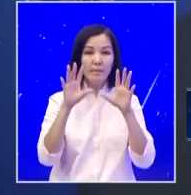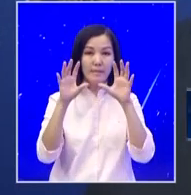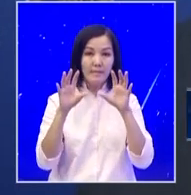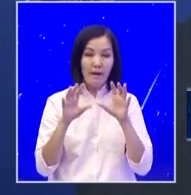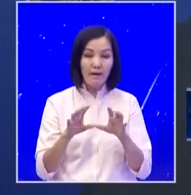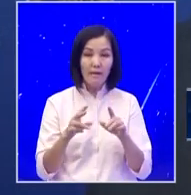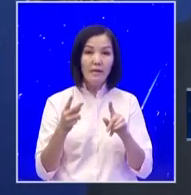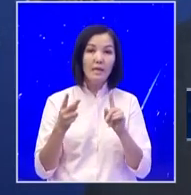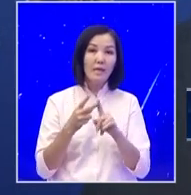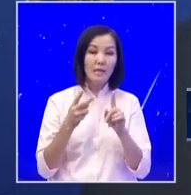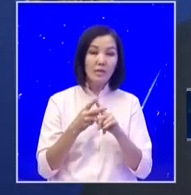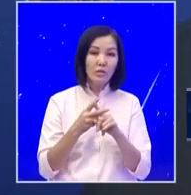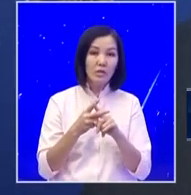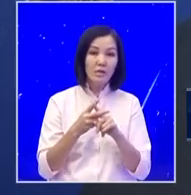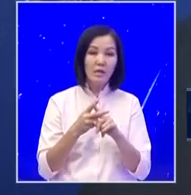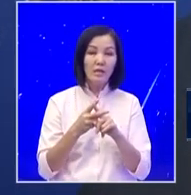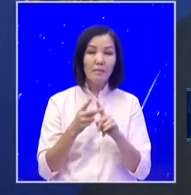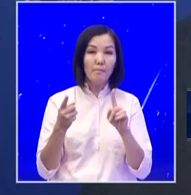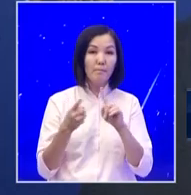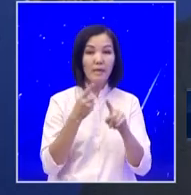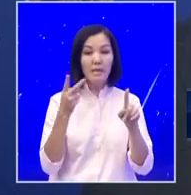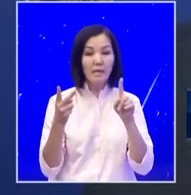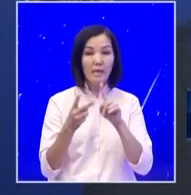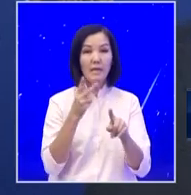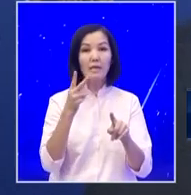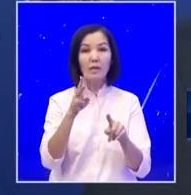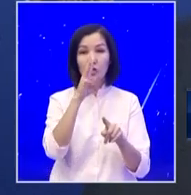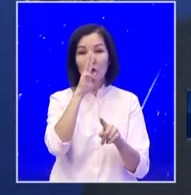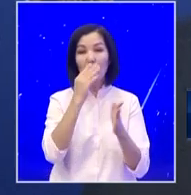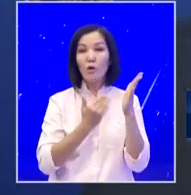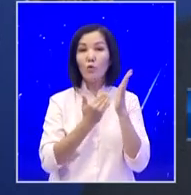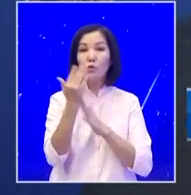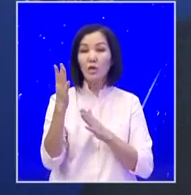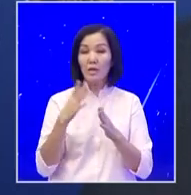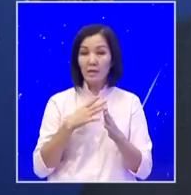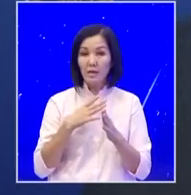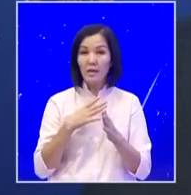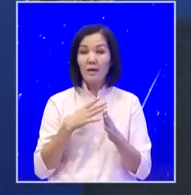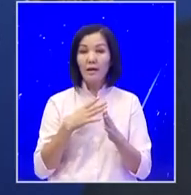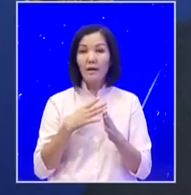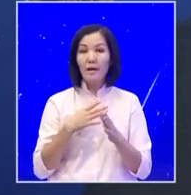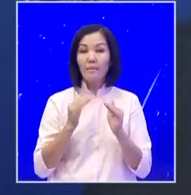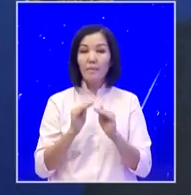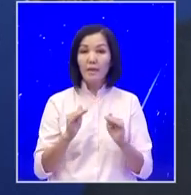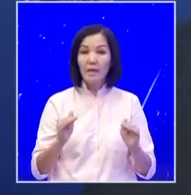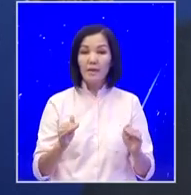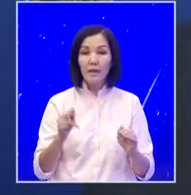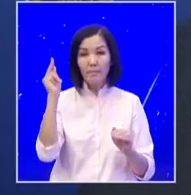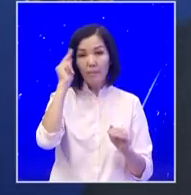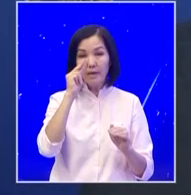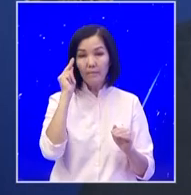мәрте жалақымызды көтерді. Бұл деген біріншіден сапалы білім беруге, екіншіден оқушыларға